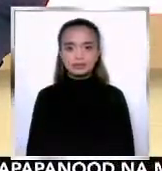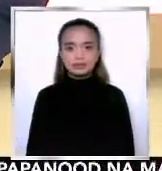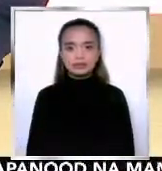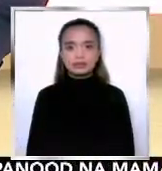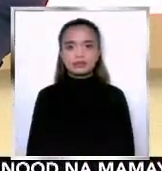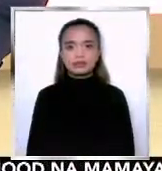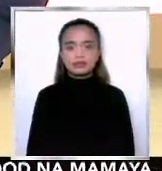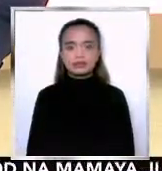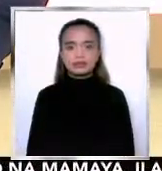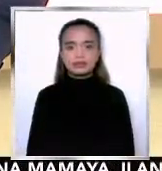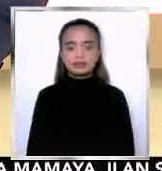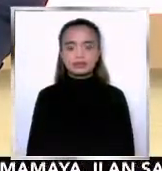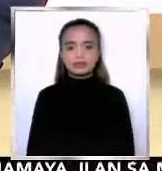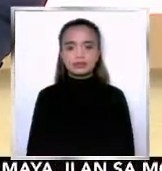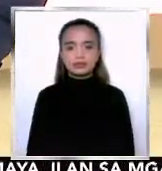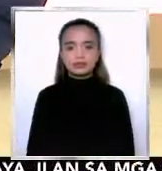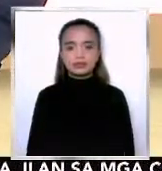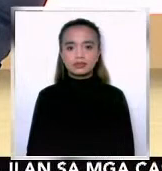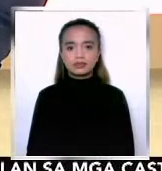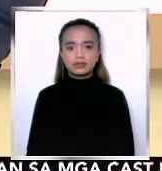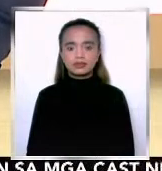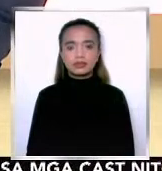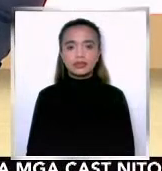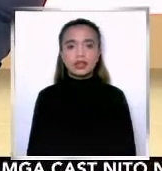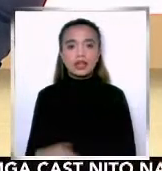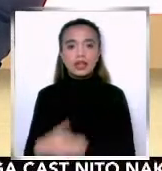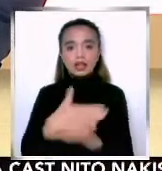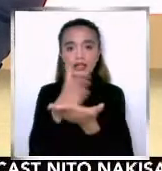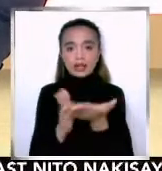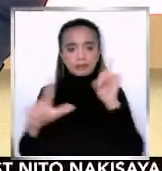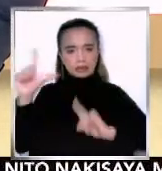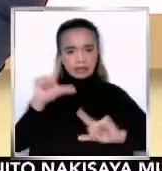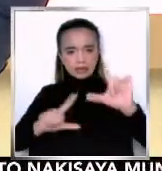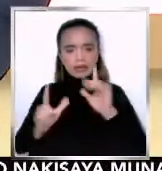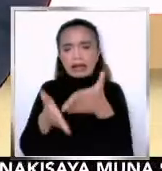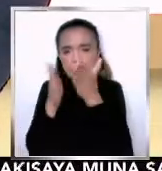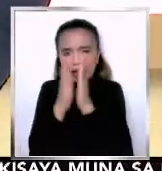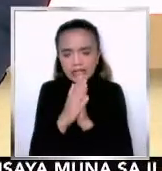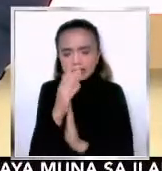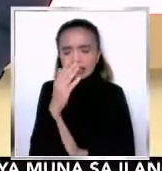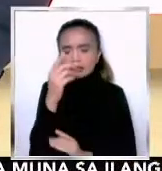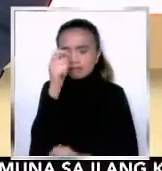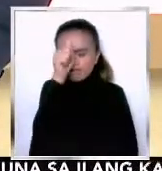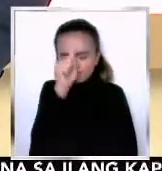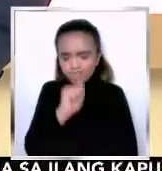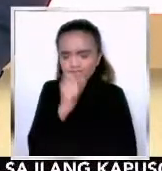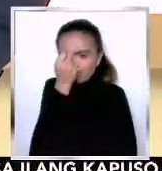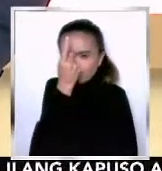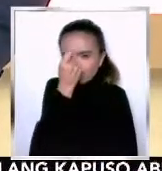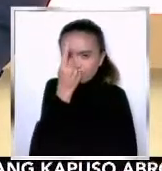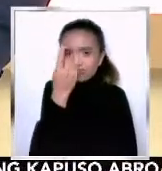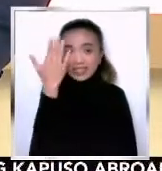Umaapilan na rin ang pang-unawa ang ilang laboratorio sa delay sa paglabas ng resulta ng swab tests. Bukod daw kasi sa dami